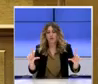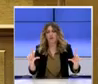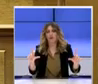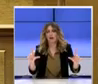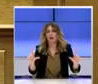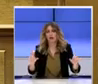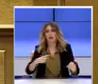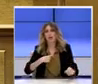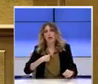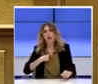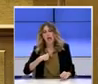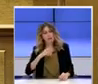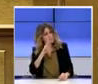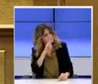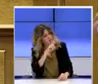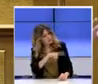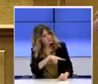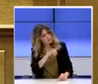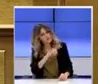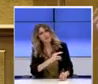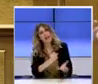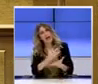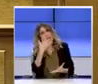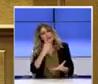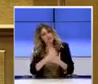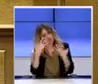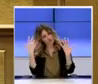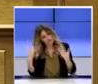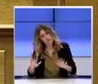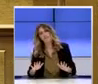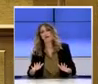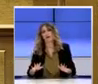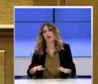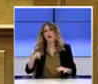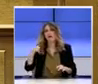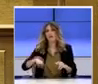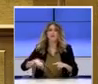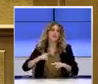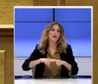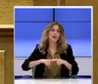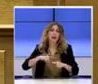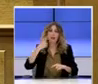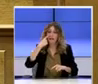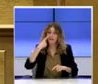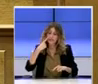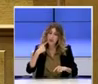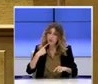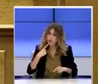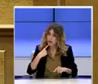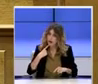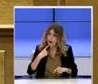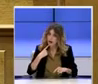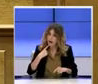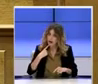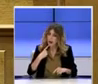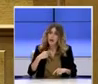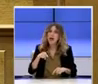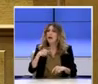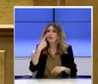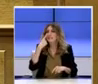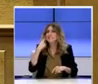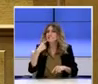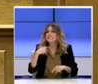κυβερνάτε. Και αυτή η τραγωδία στην οποία έχουμε οδηγηθεί οφείλεται ένα μέρος